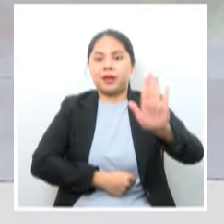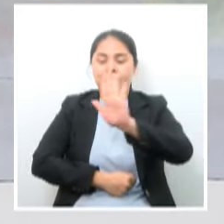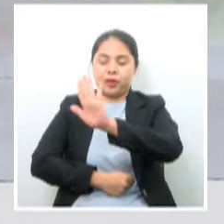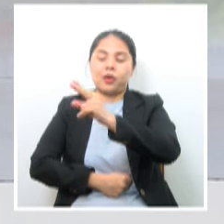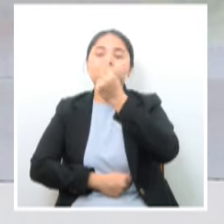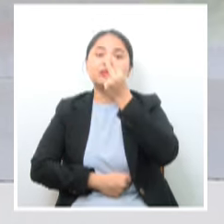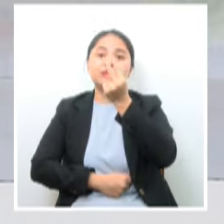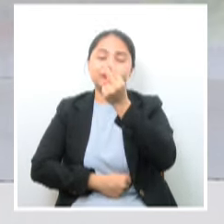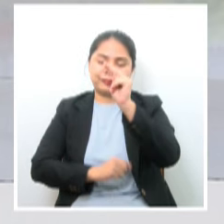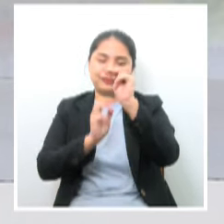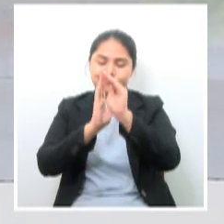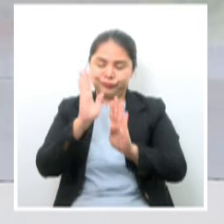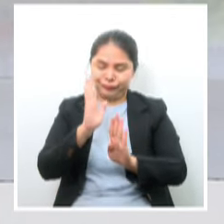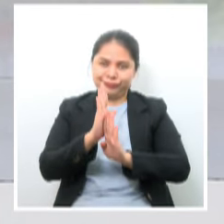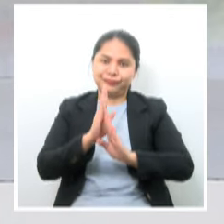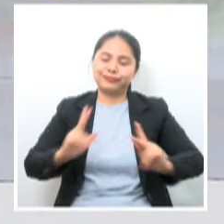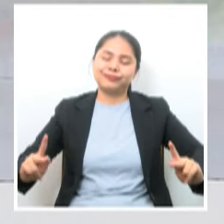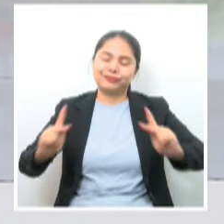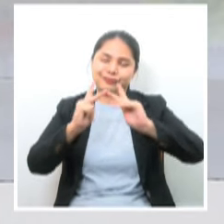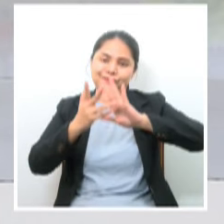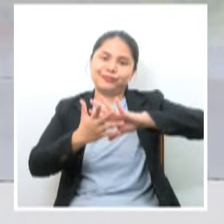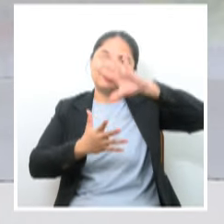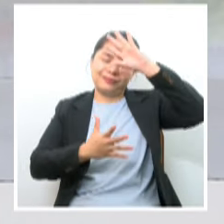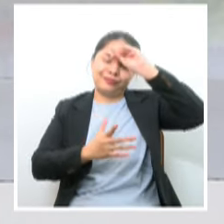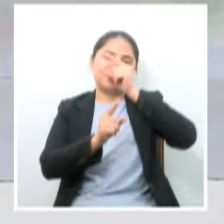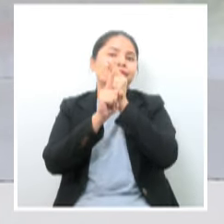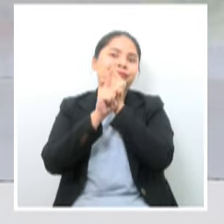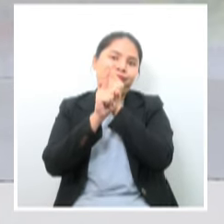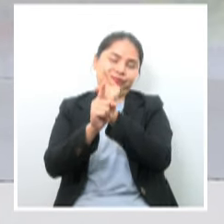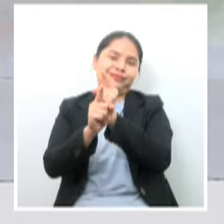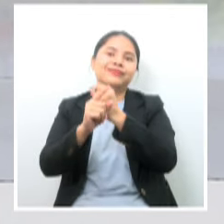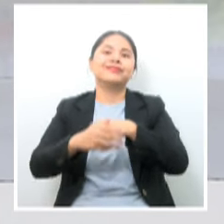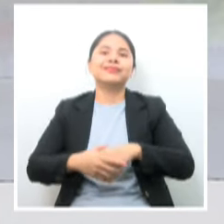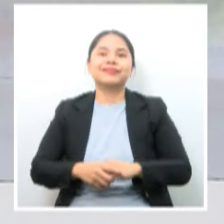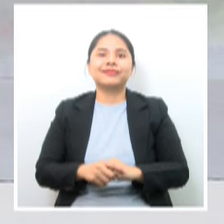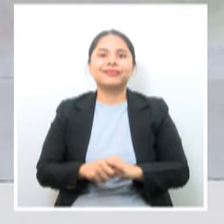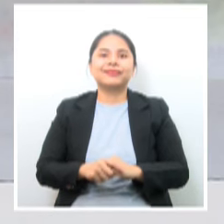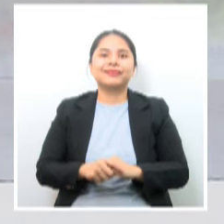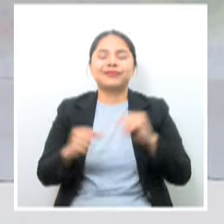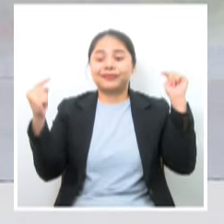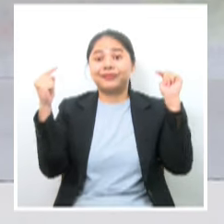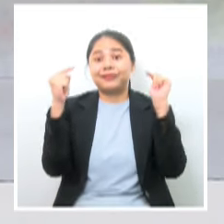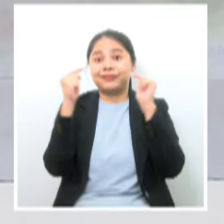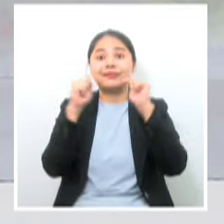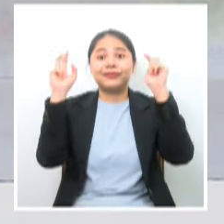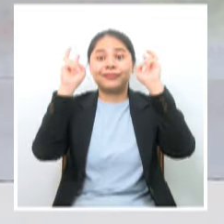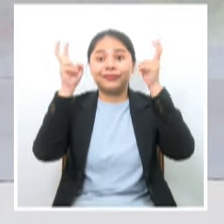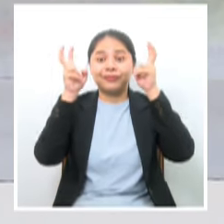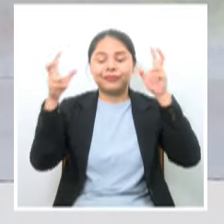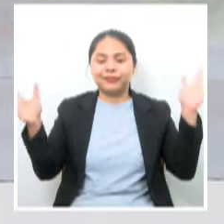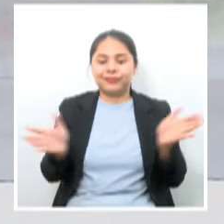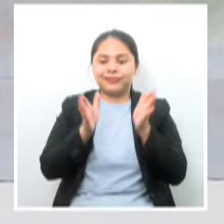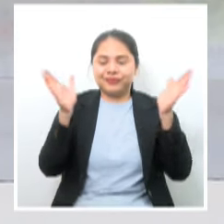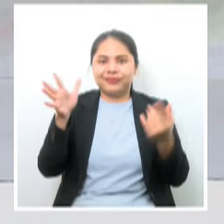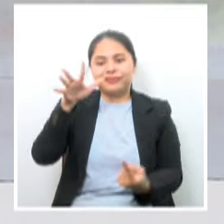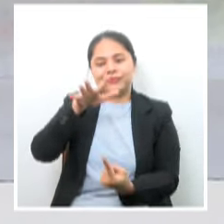ซึ่งเป็นไปตามนโยบายรัฐมนตรีว่าการกระทรวงสาธารณสุขค่ะพลตำรวจเอกเพิ่มพูนชิดชอบในเรื่องของการผลักดันซอฟต์